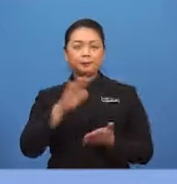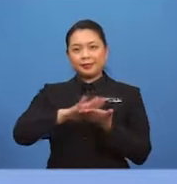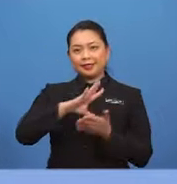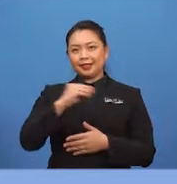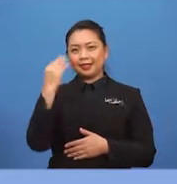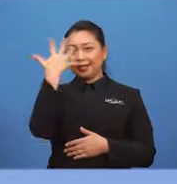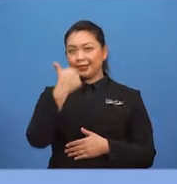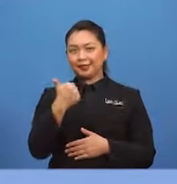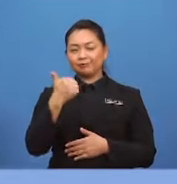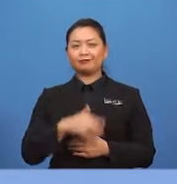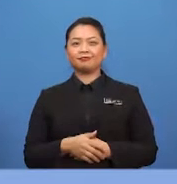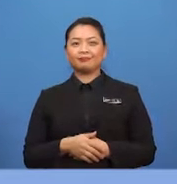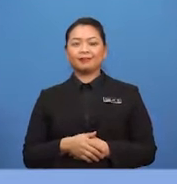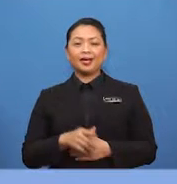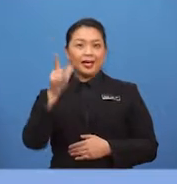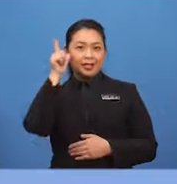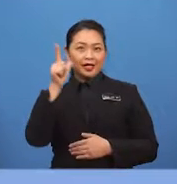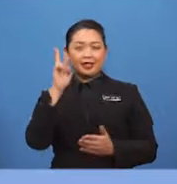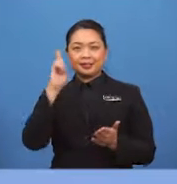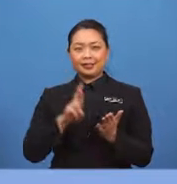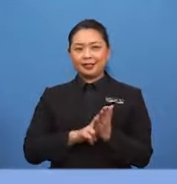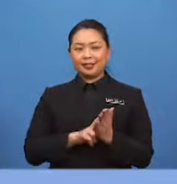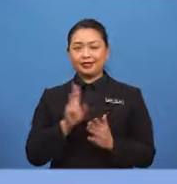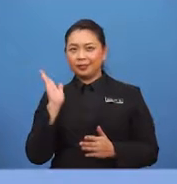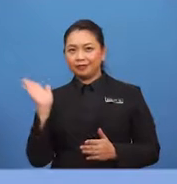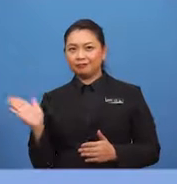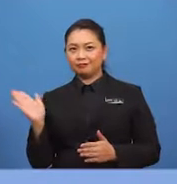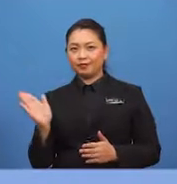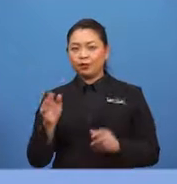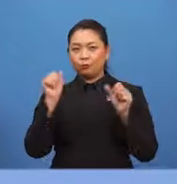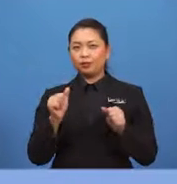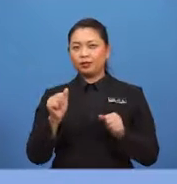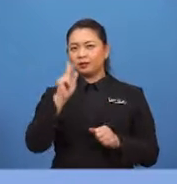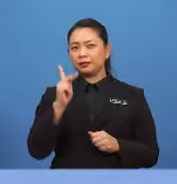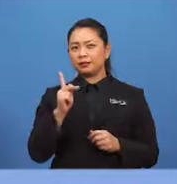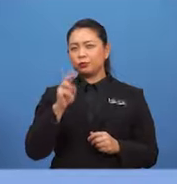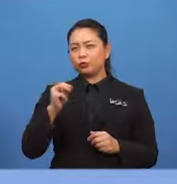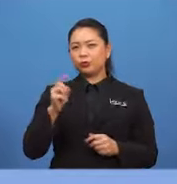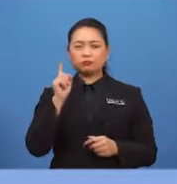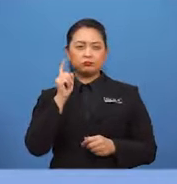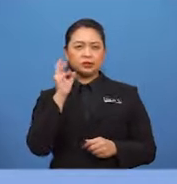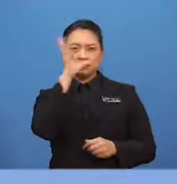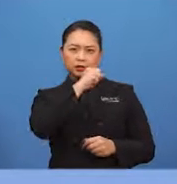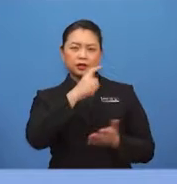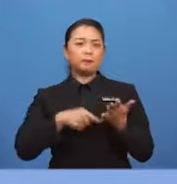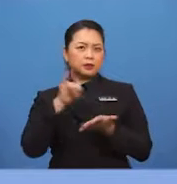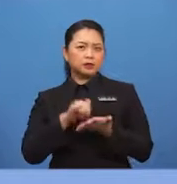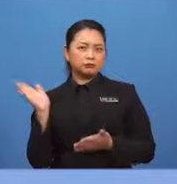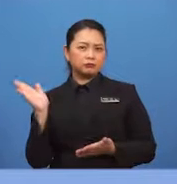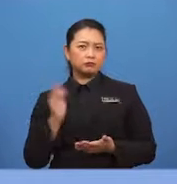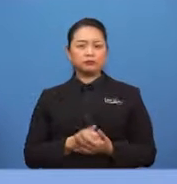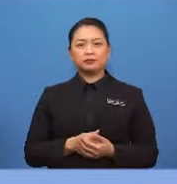cantik. Lihat rajah ini, murid-murid. Bolehkah murid teka apakah ini?